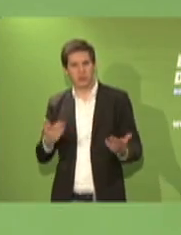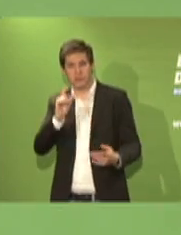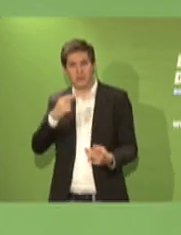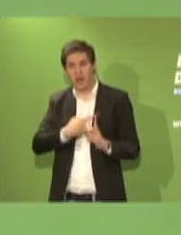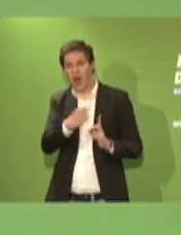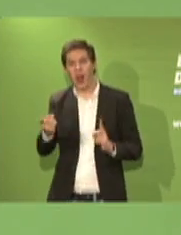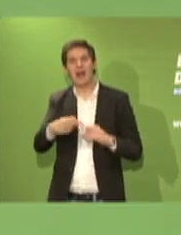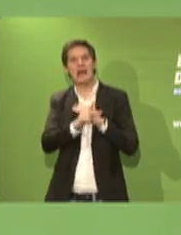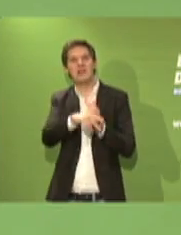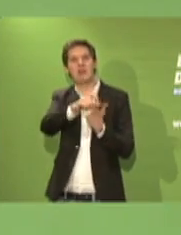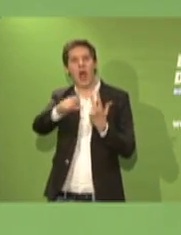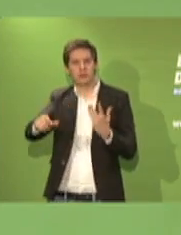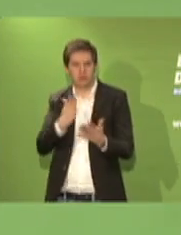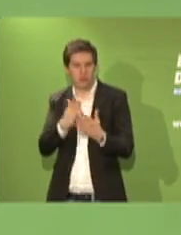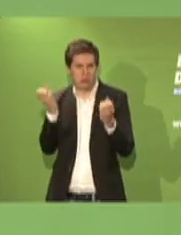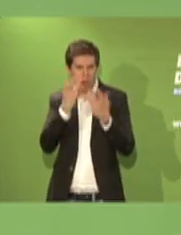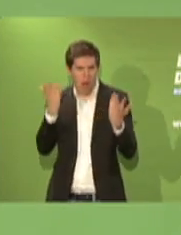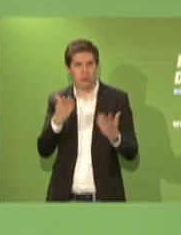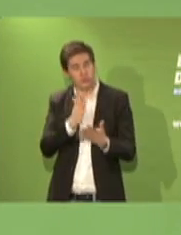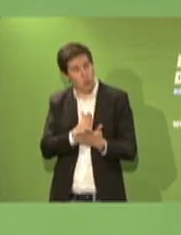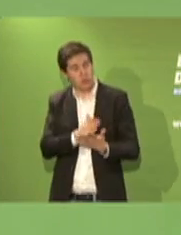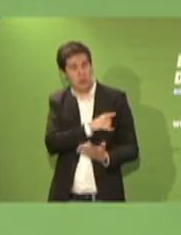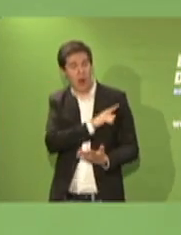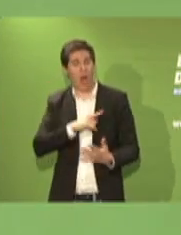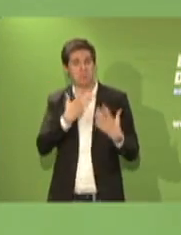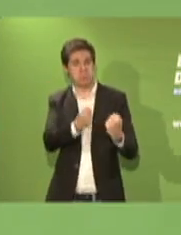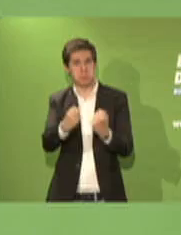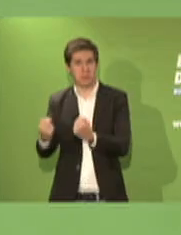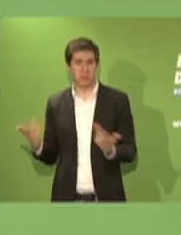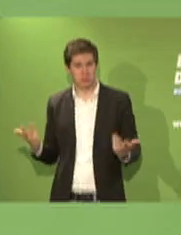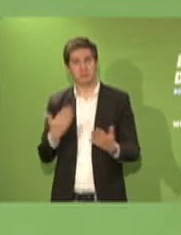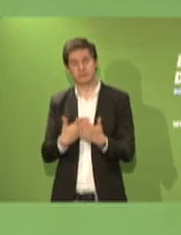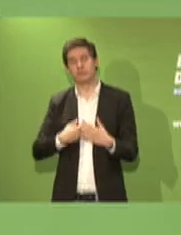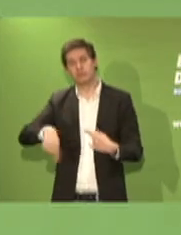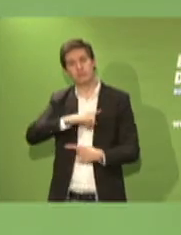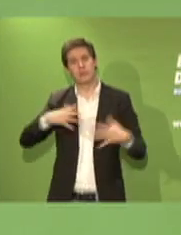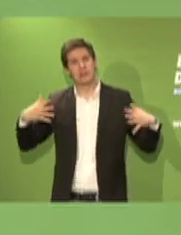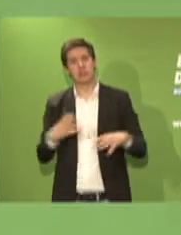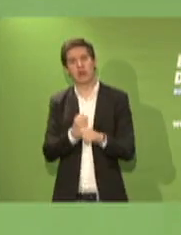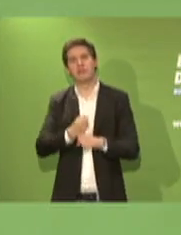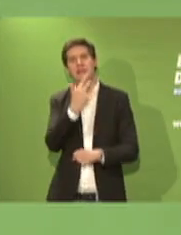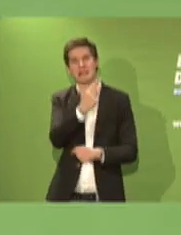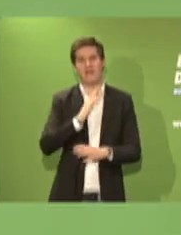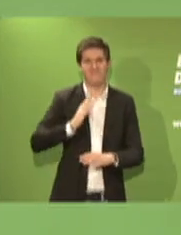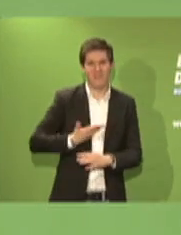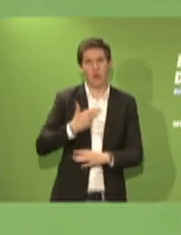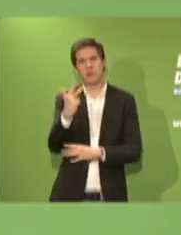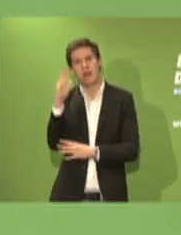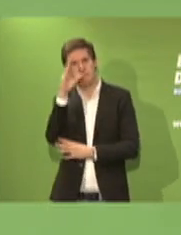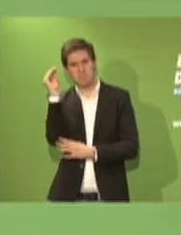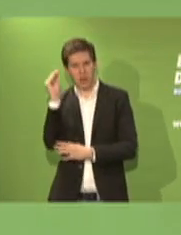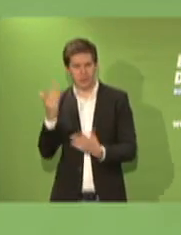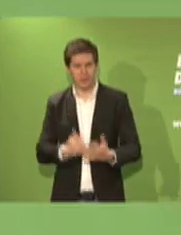bekannt und zum Teil bewährt. Und wir haben es auch wieder geschafft, dass wir drei Frauen und drei Männer gefunden